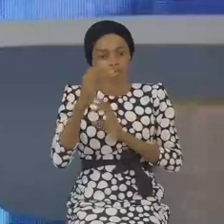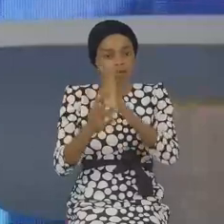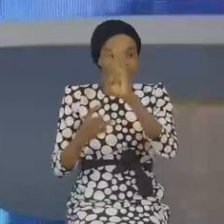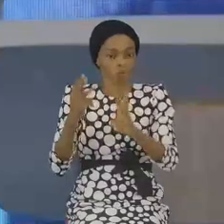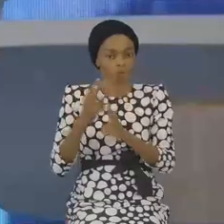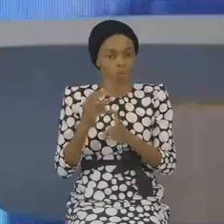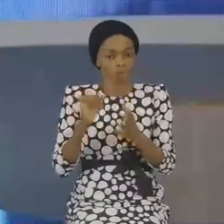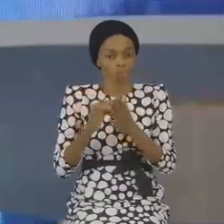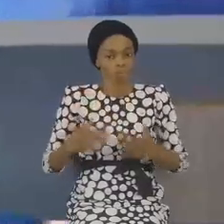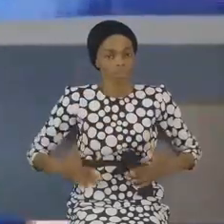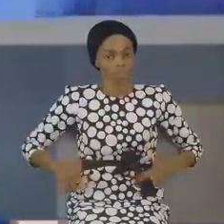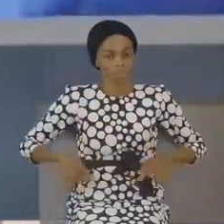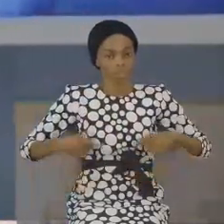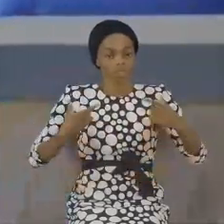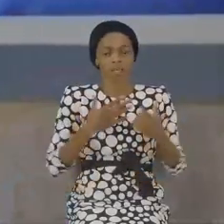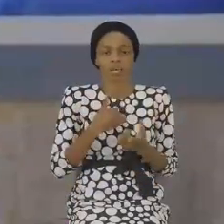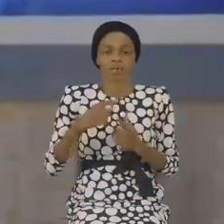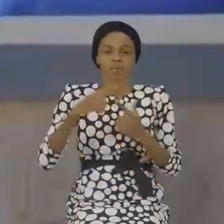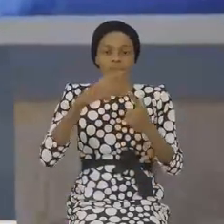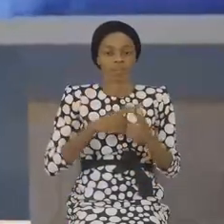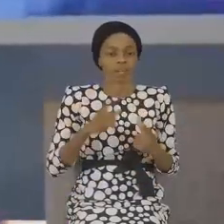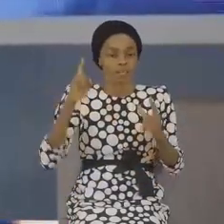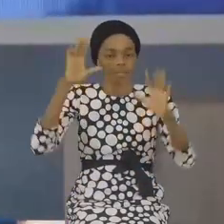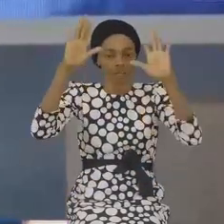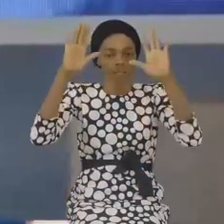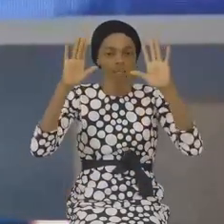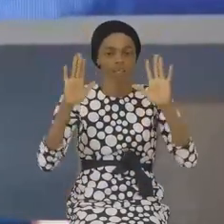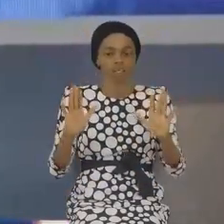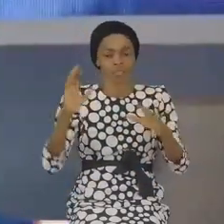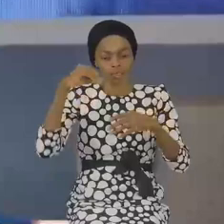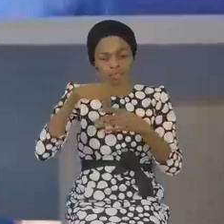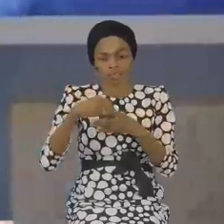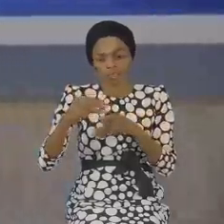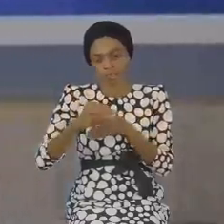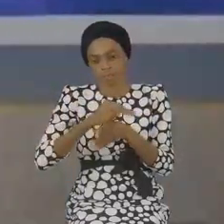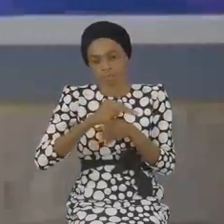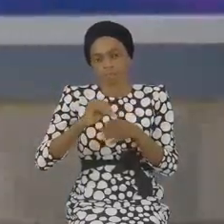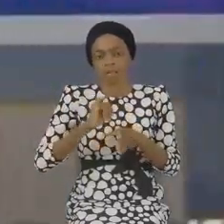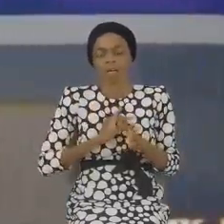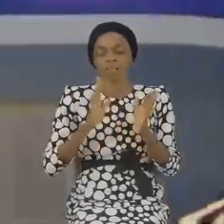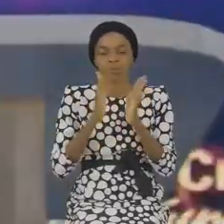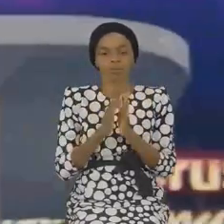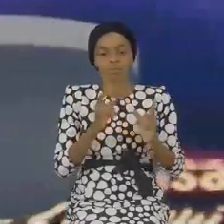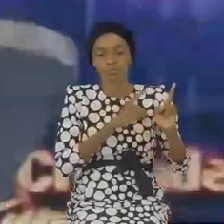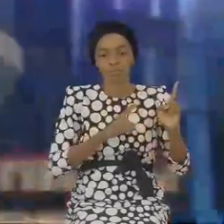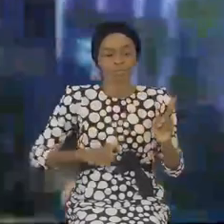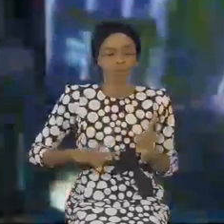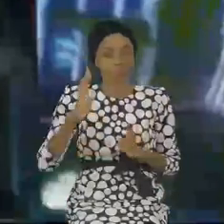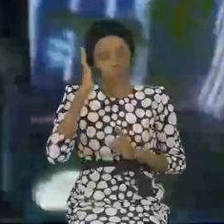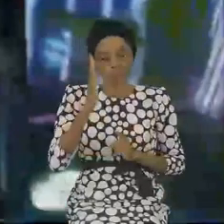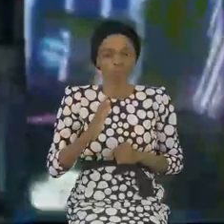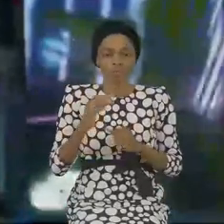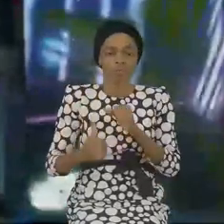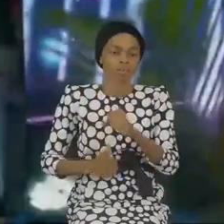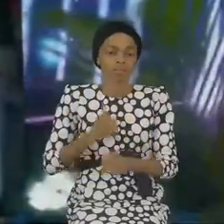vit ensuite, excellent dans le ministère. Je prie que le Seigneur